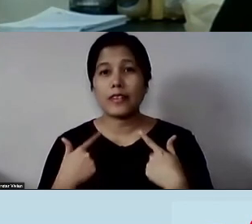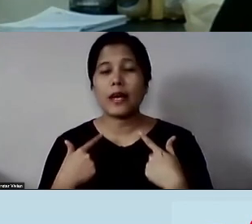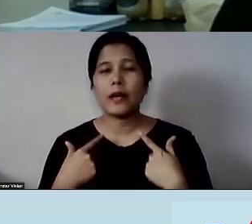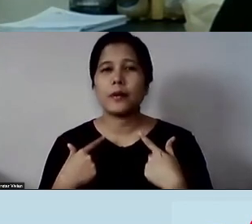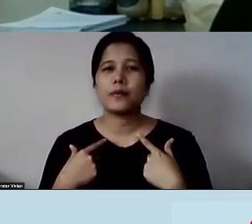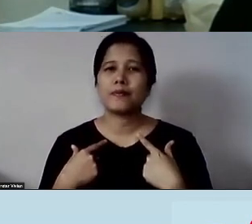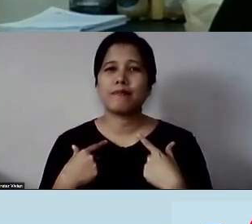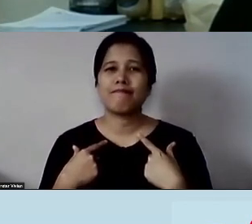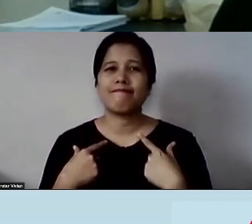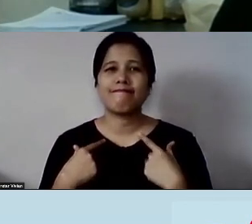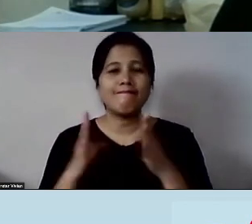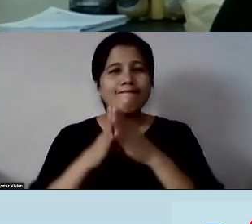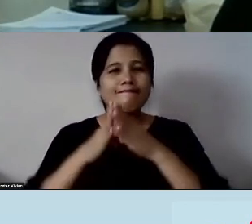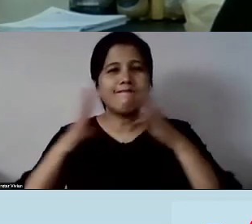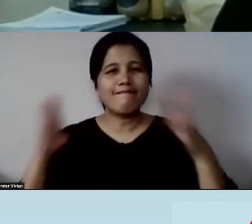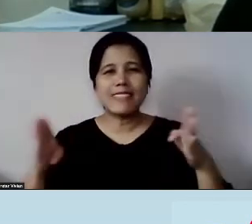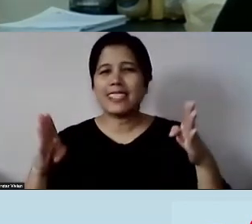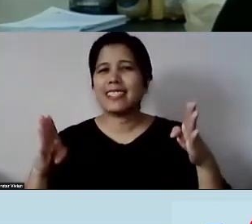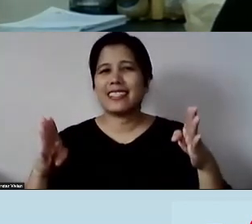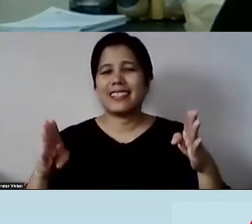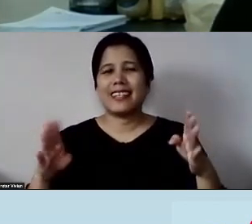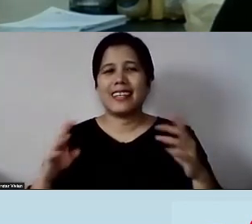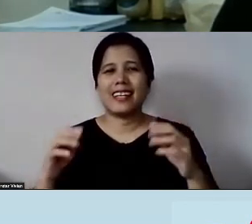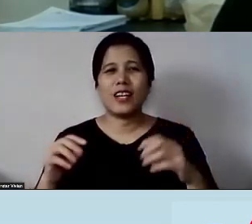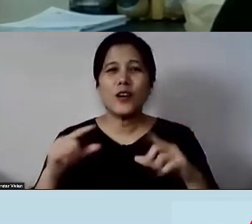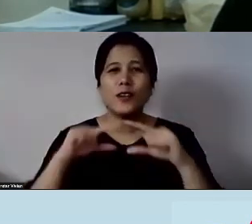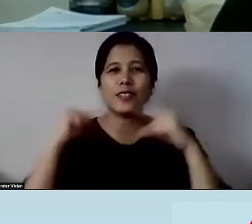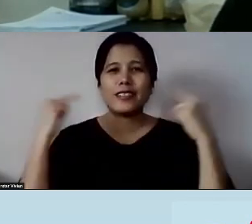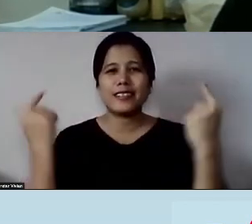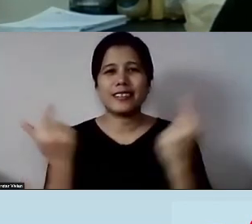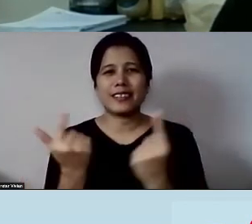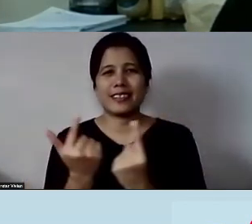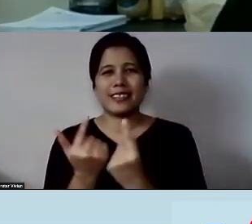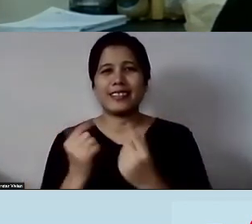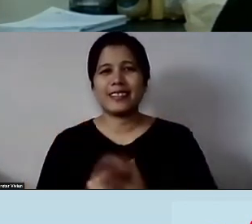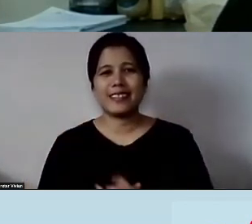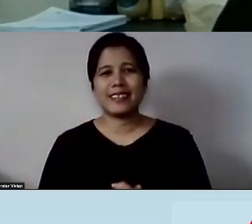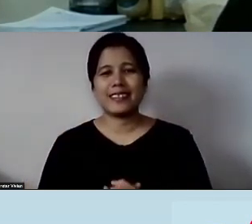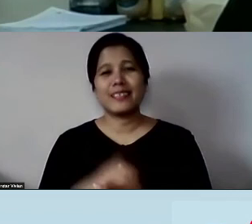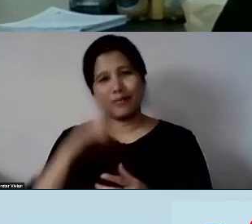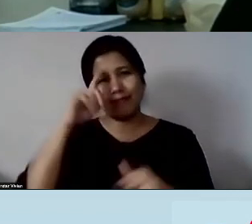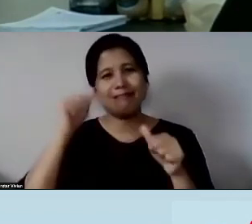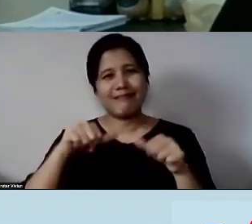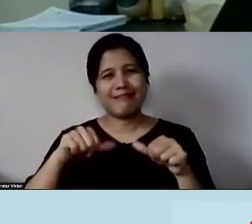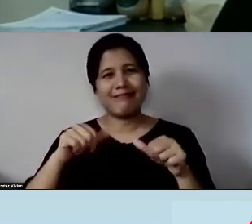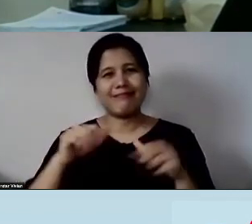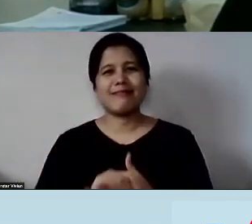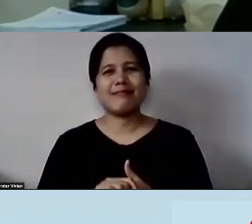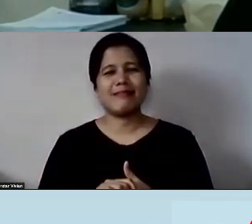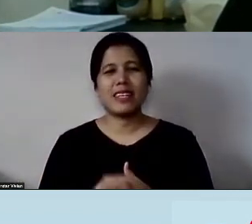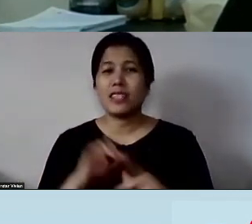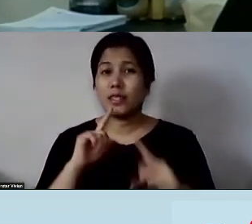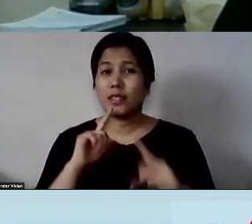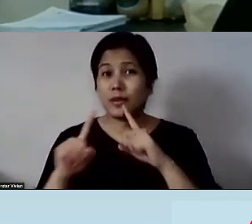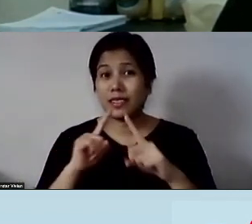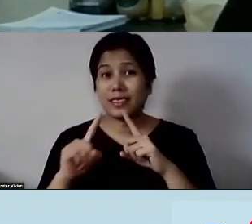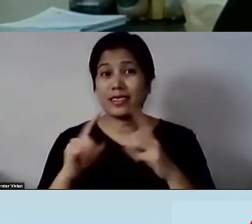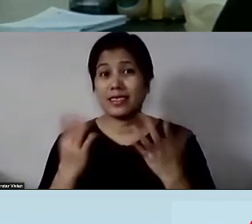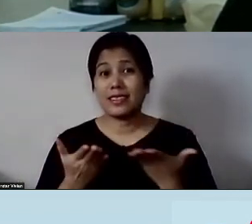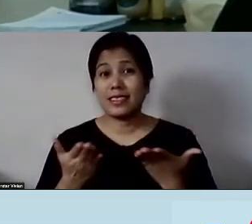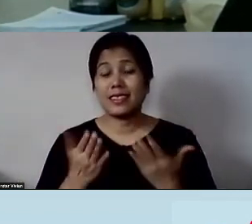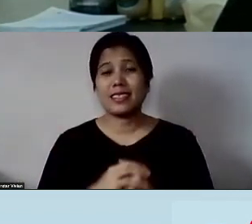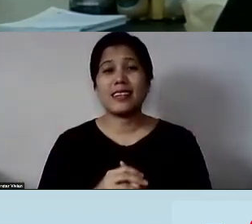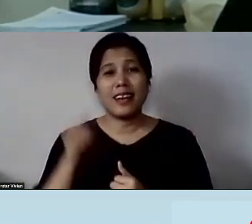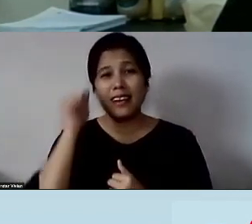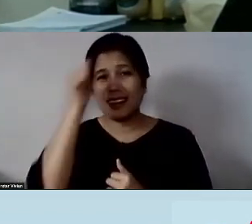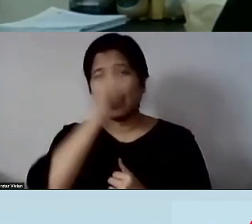legacy dito sa ating organization. Di ba? I agree. Maganda yan kasi hindi yan na pag-uusapan, Fiel, dito sa